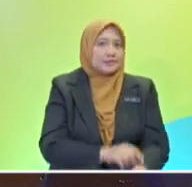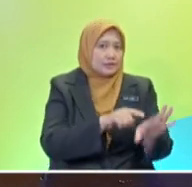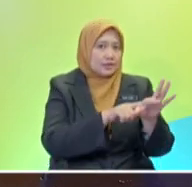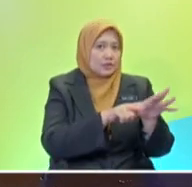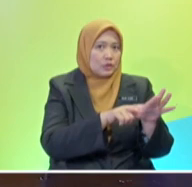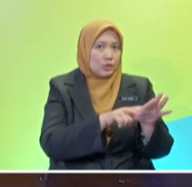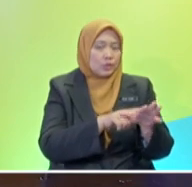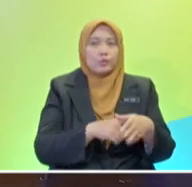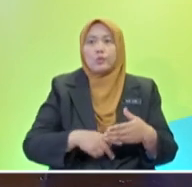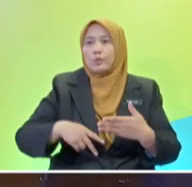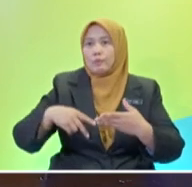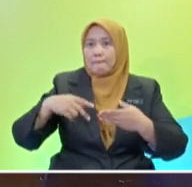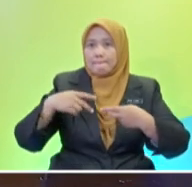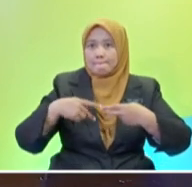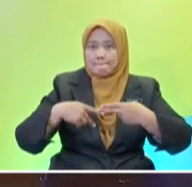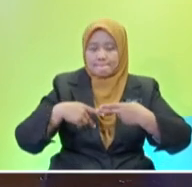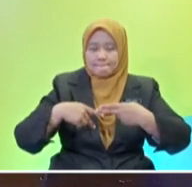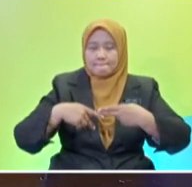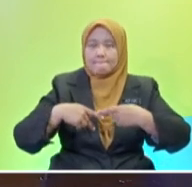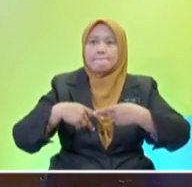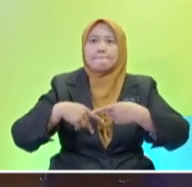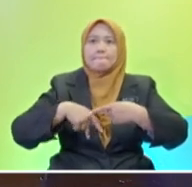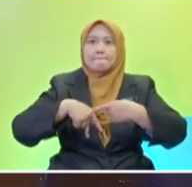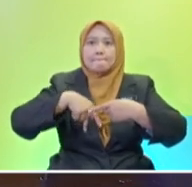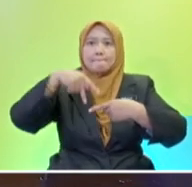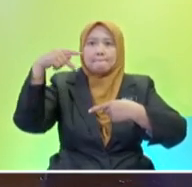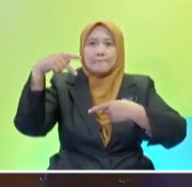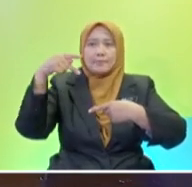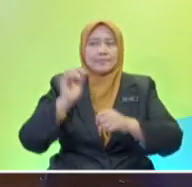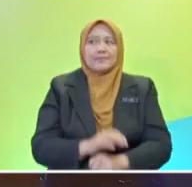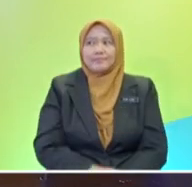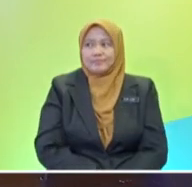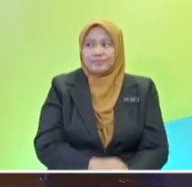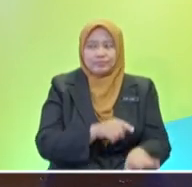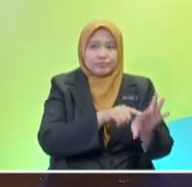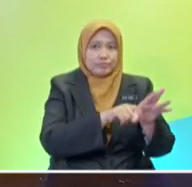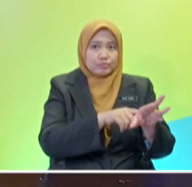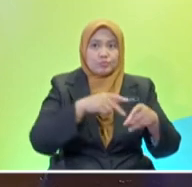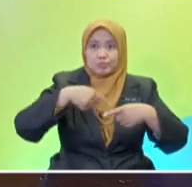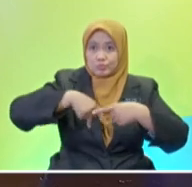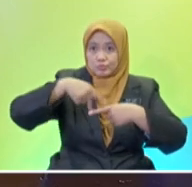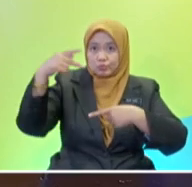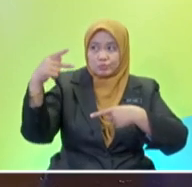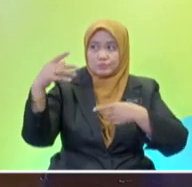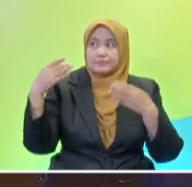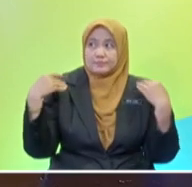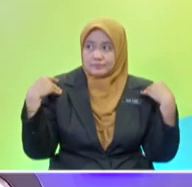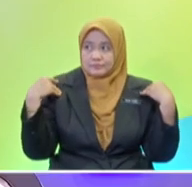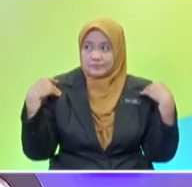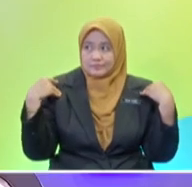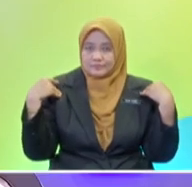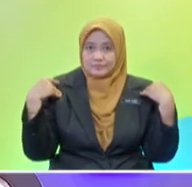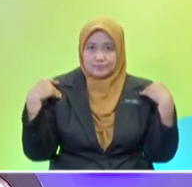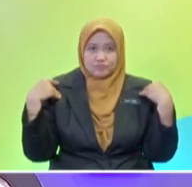ini kan cikgu? Ya. Okey, daun pandan. Cuba kita tengok. Kalau daun pandan, dia ada tak tangkai? Ada tangkai tak?